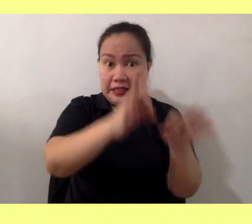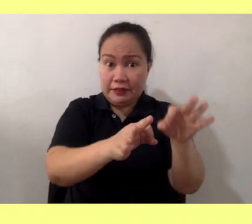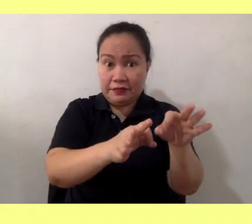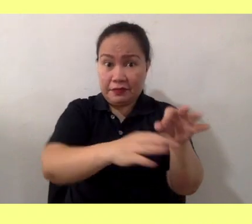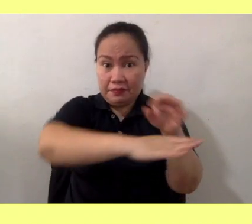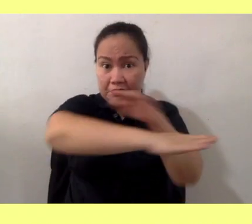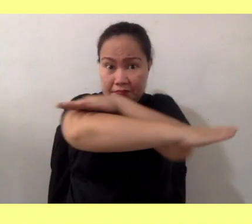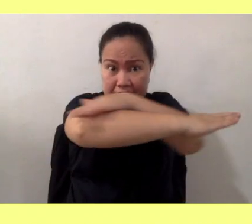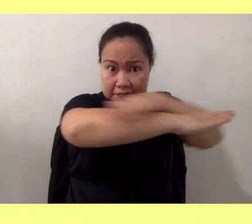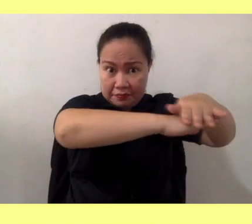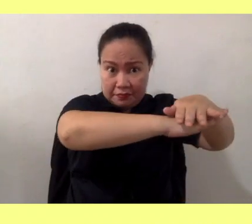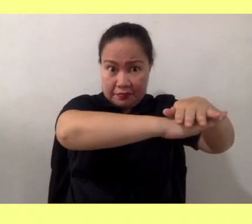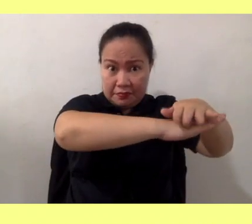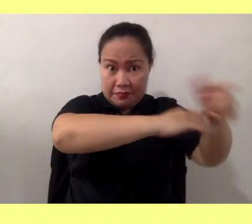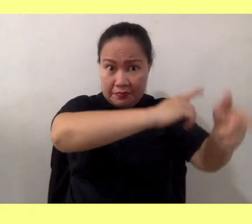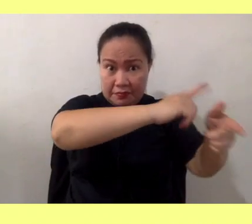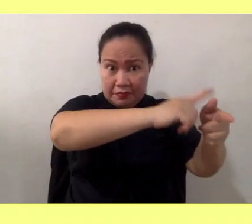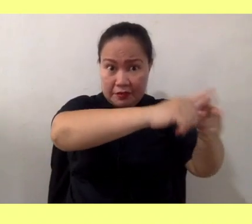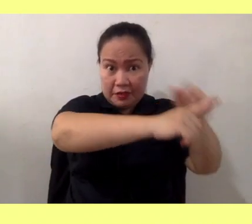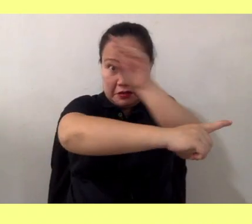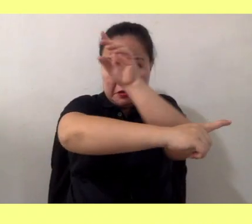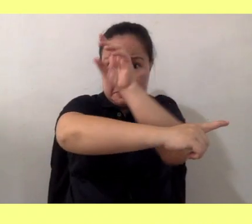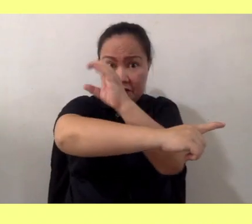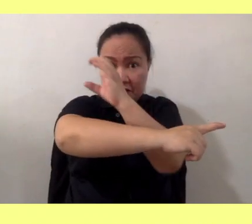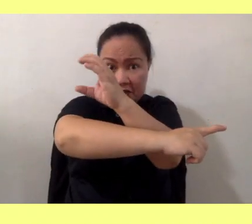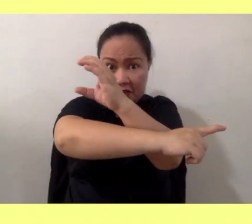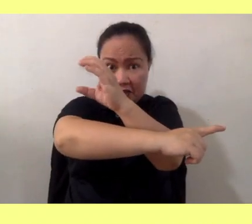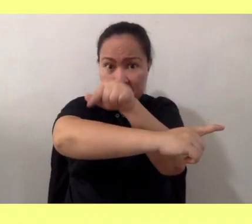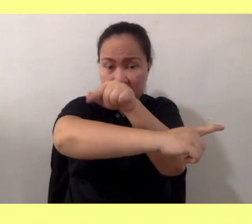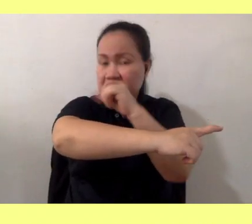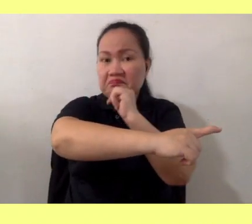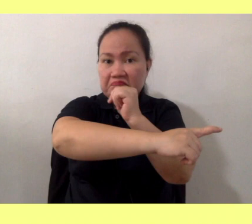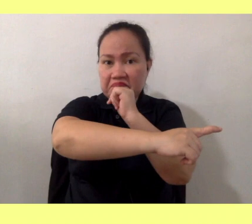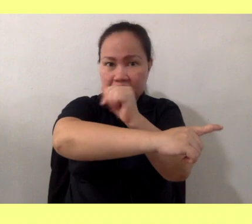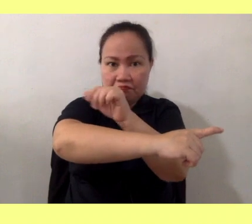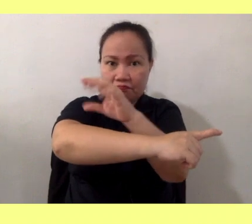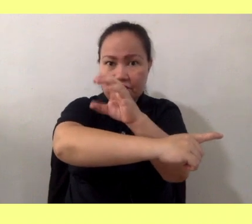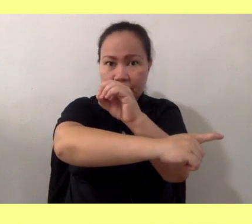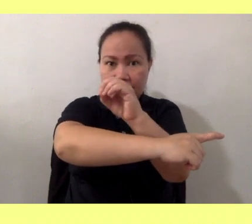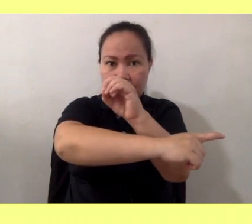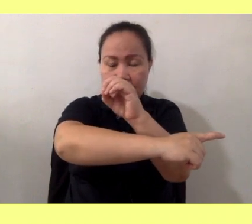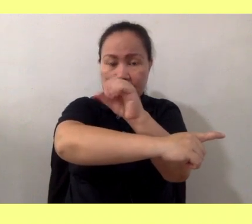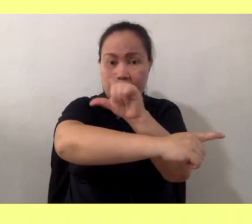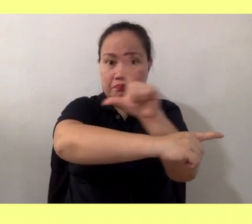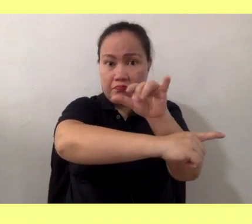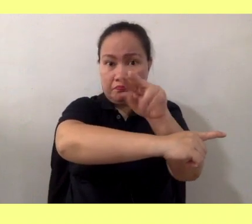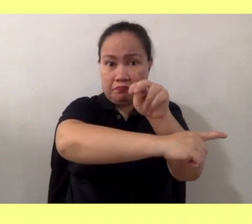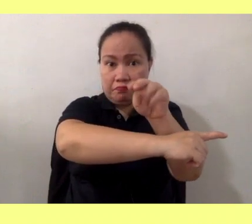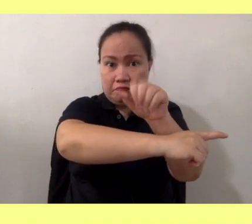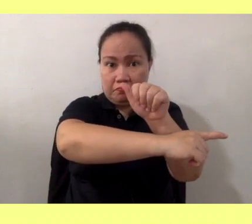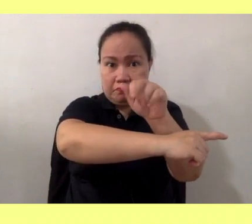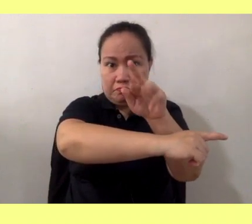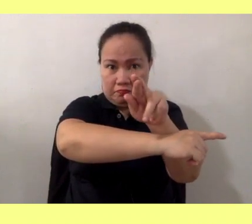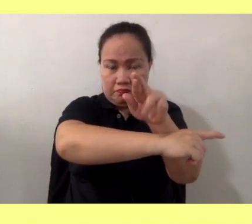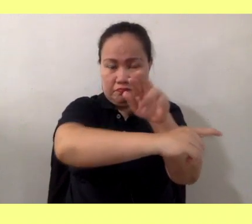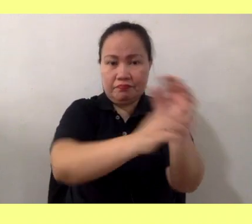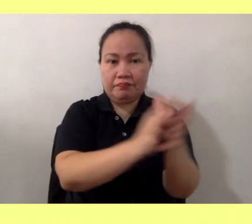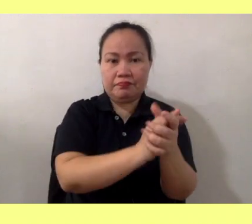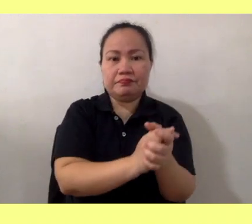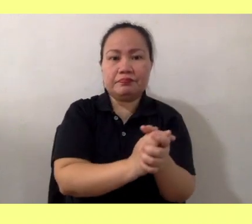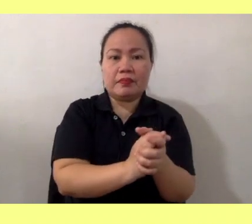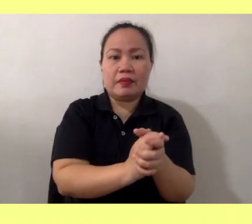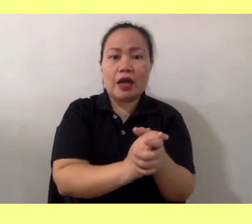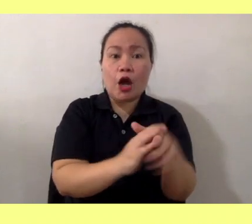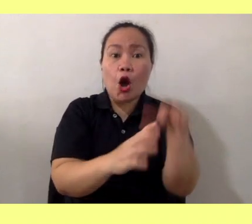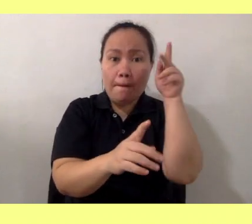tapos si C nandun. Hindi na yun collinear kasi nasa ibang line siya. Okay? So, pag sinabi natin collinear points, ito yung mga points